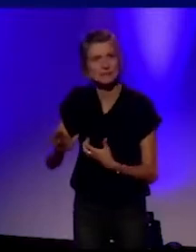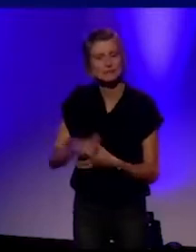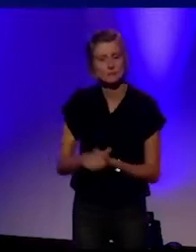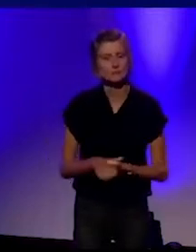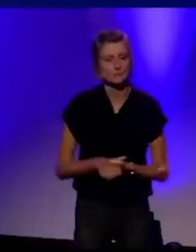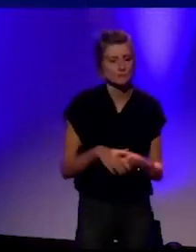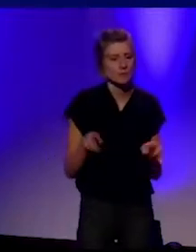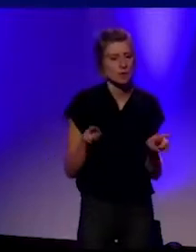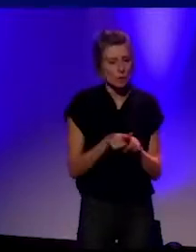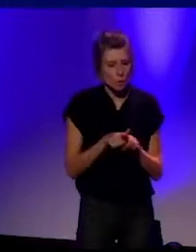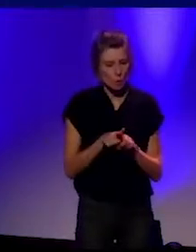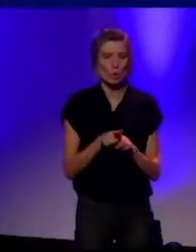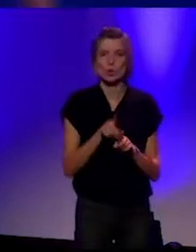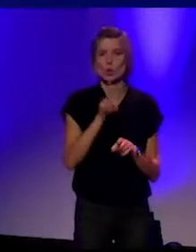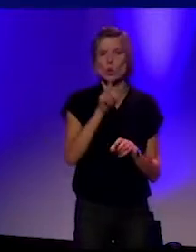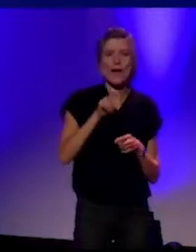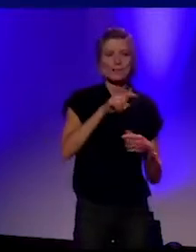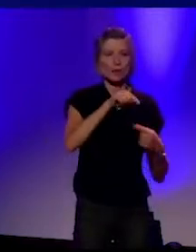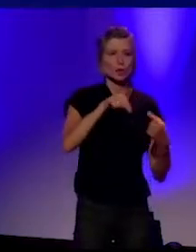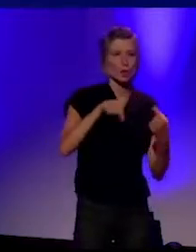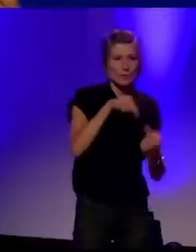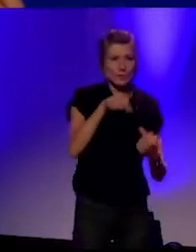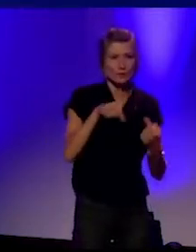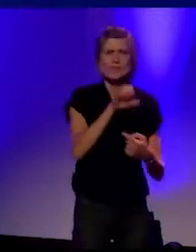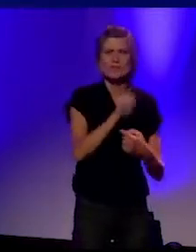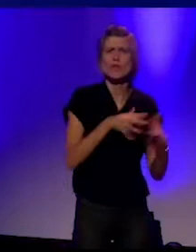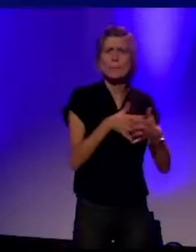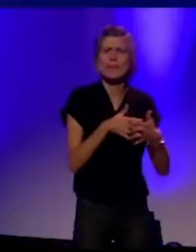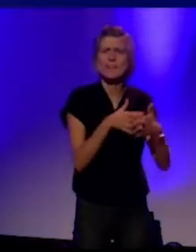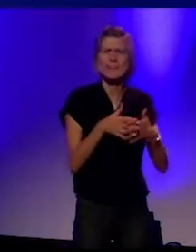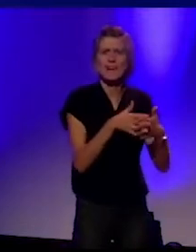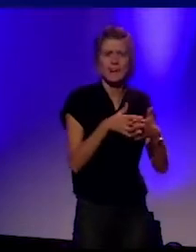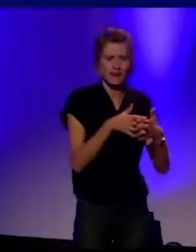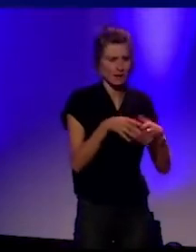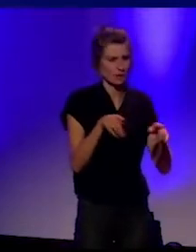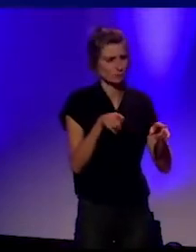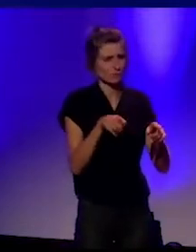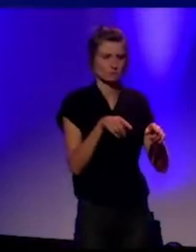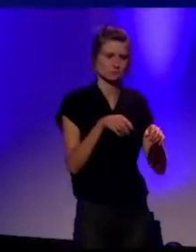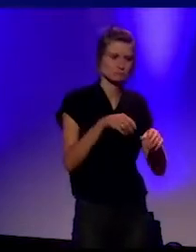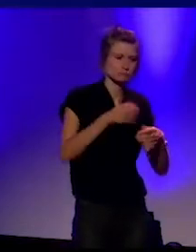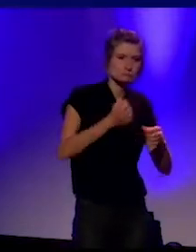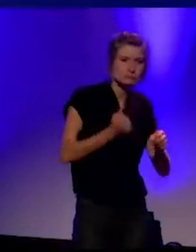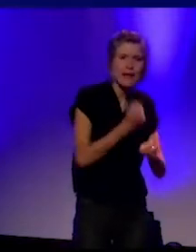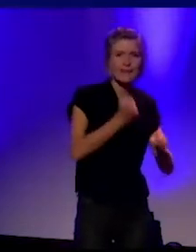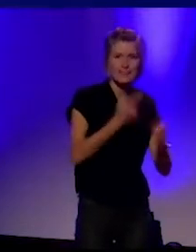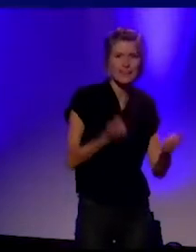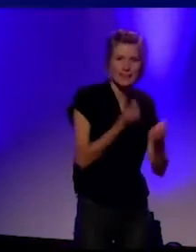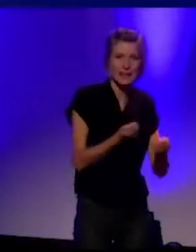waterturbines gemaakt voor kleine waterlopen die in Zuid-Amerika ingeschakeld worden voor energieproductie.